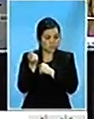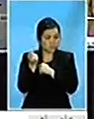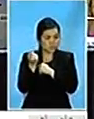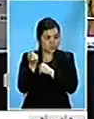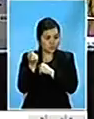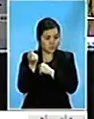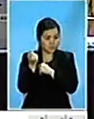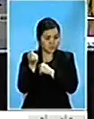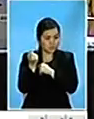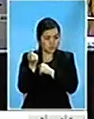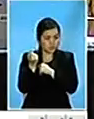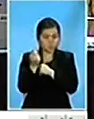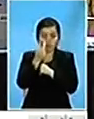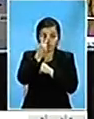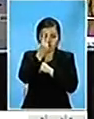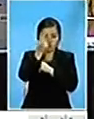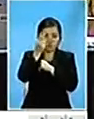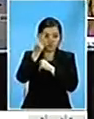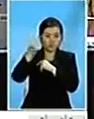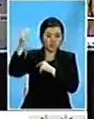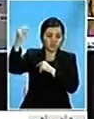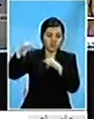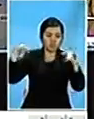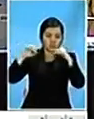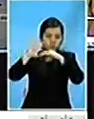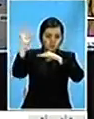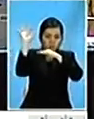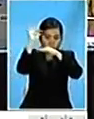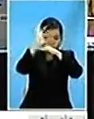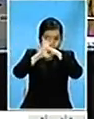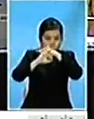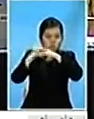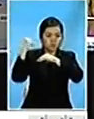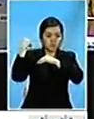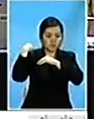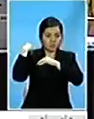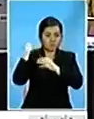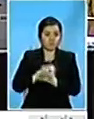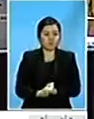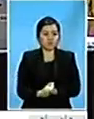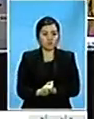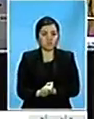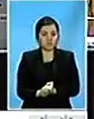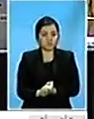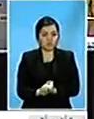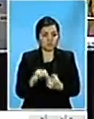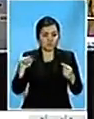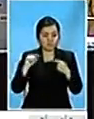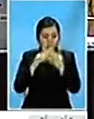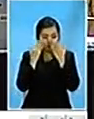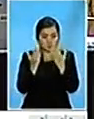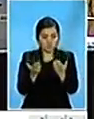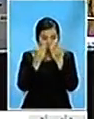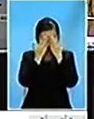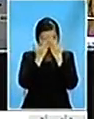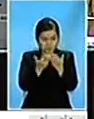ดูดวงจันทร์เพื่อกำหนดวันอีดินพิตินะครับณศูนย์บริหารกิจการศาสนาอิสลามแห่ง